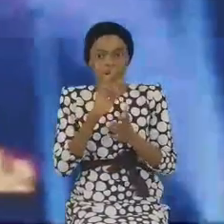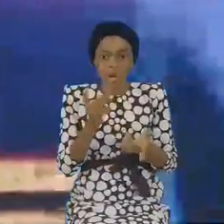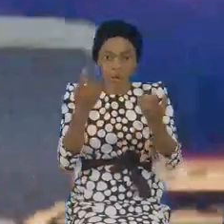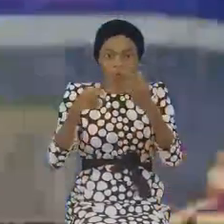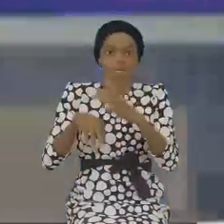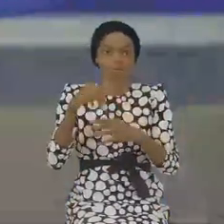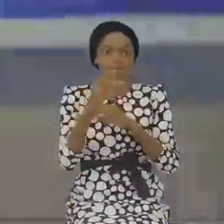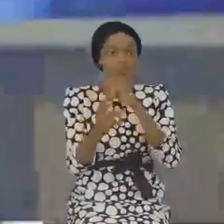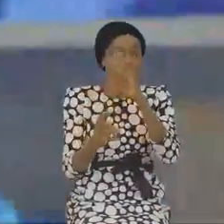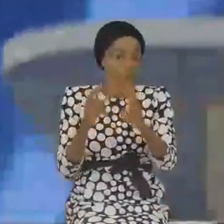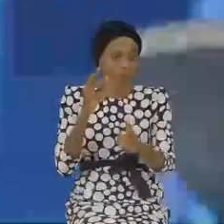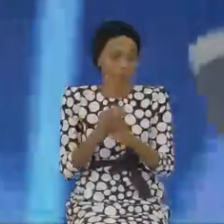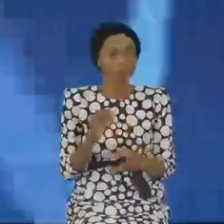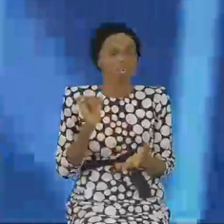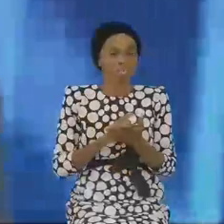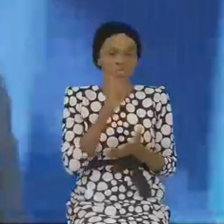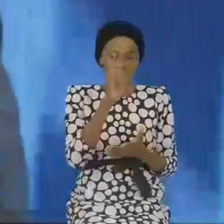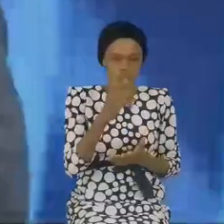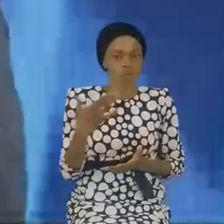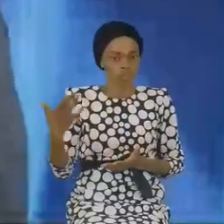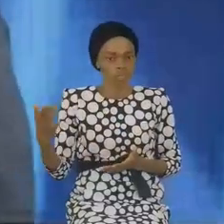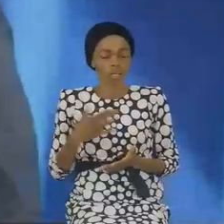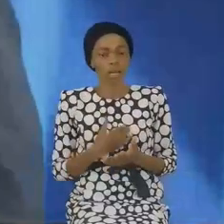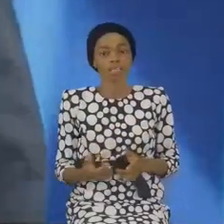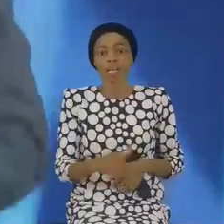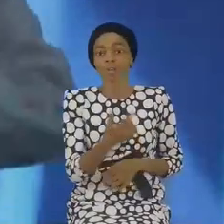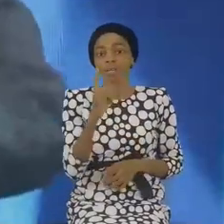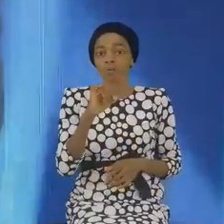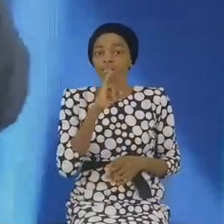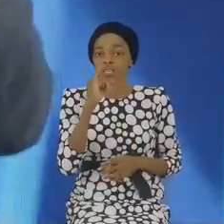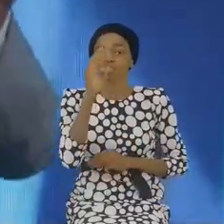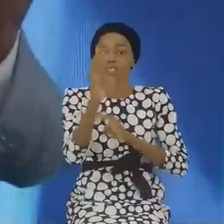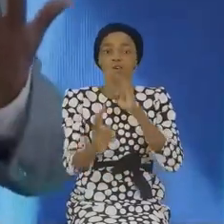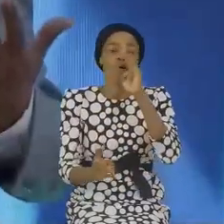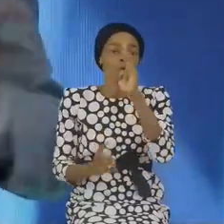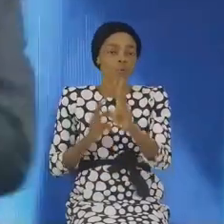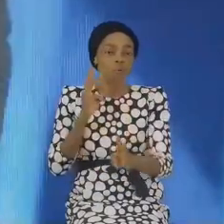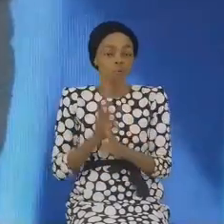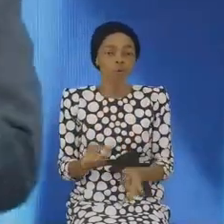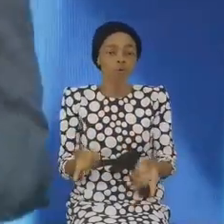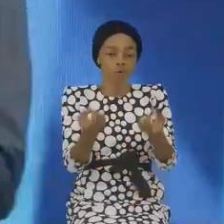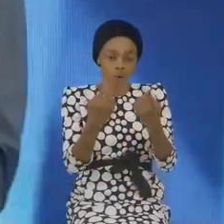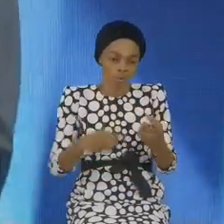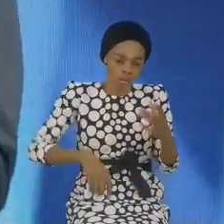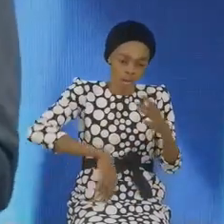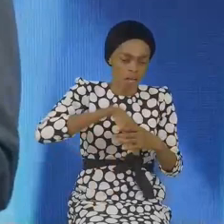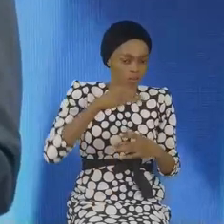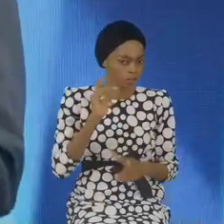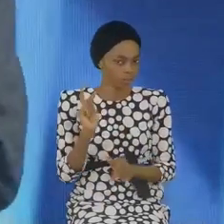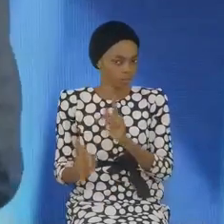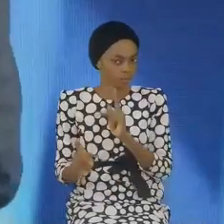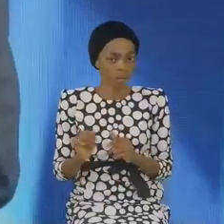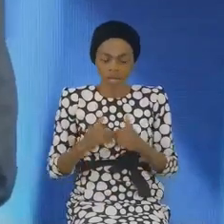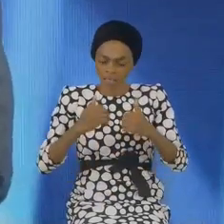monde, ça c'est une chose. Et le monde et l'Égypte sortis d'eux pour qu'ils soient totalement